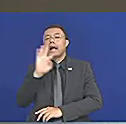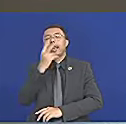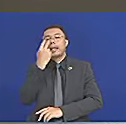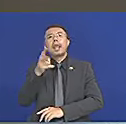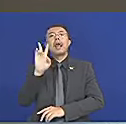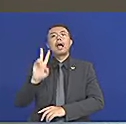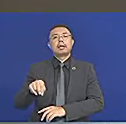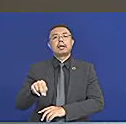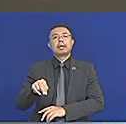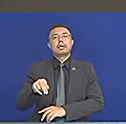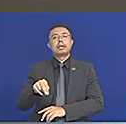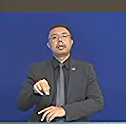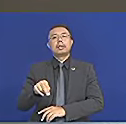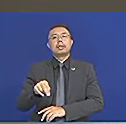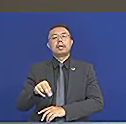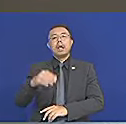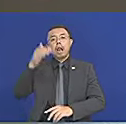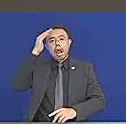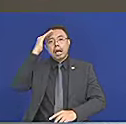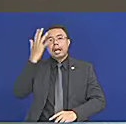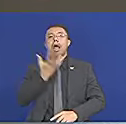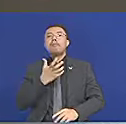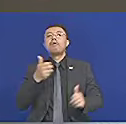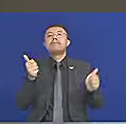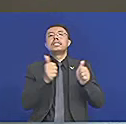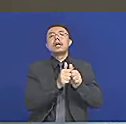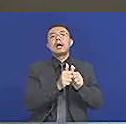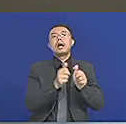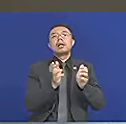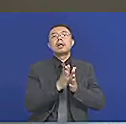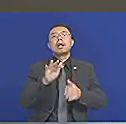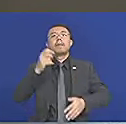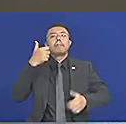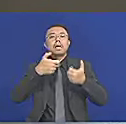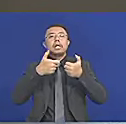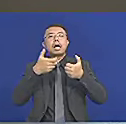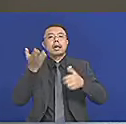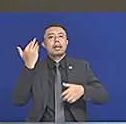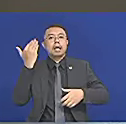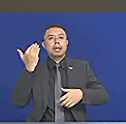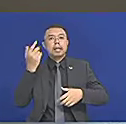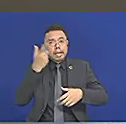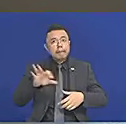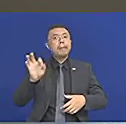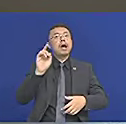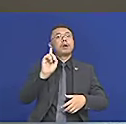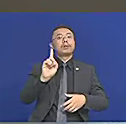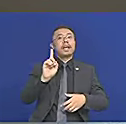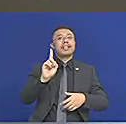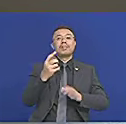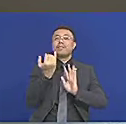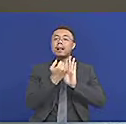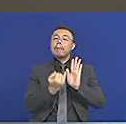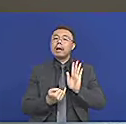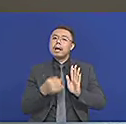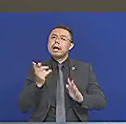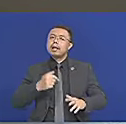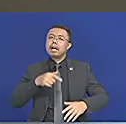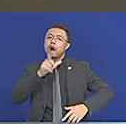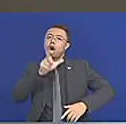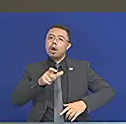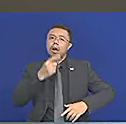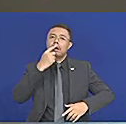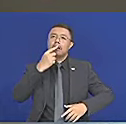melihat pria yang akan menikahinya. Ini baru salah satu gambaran dari